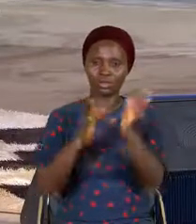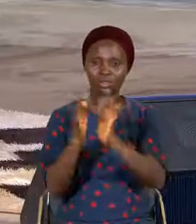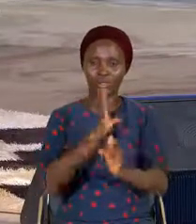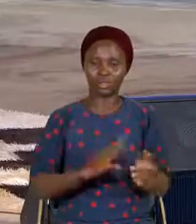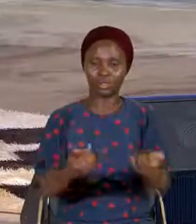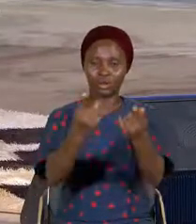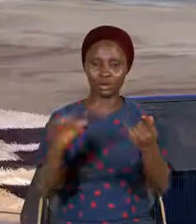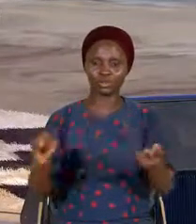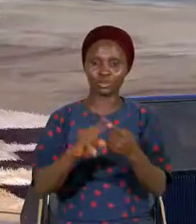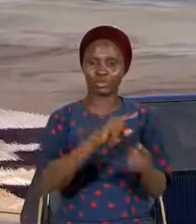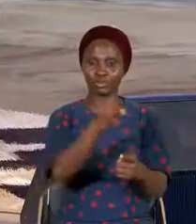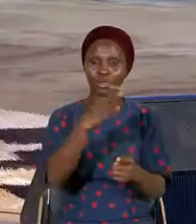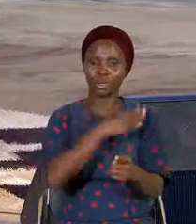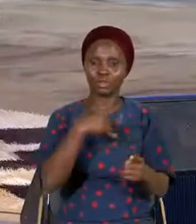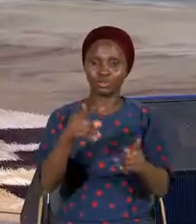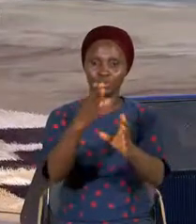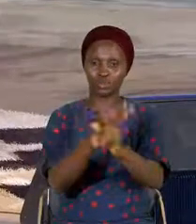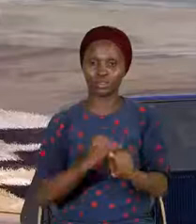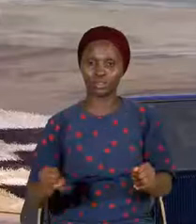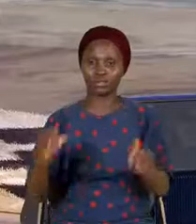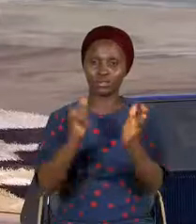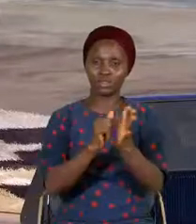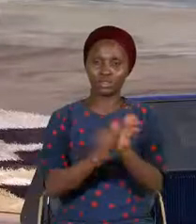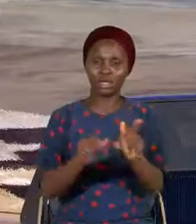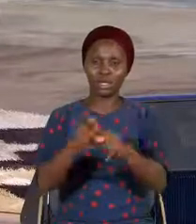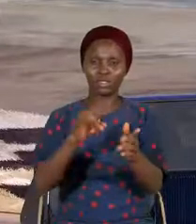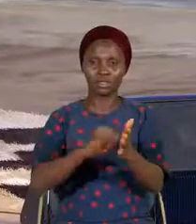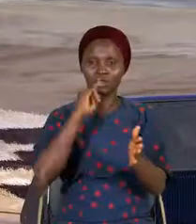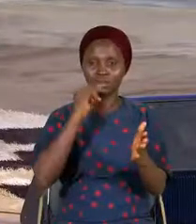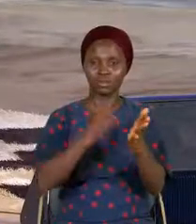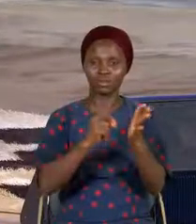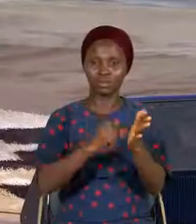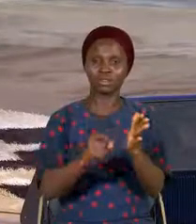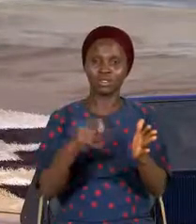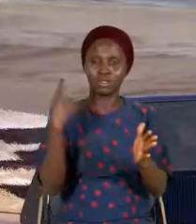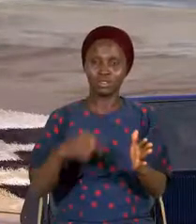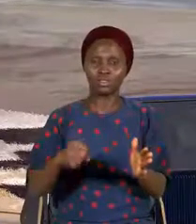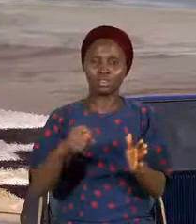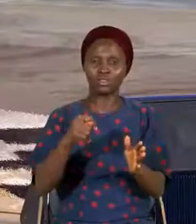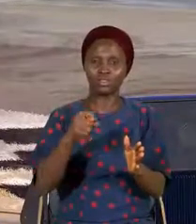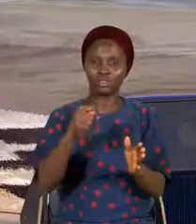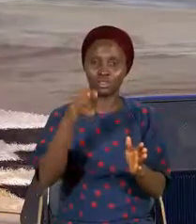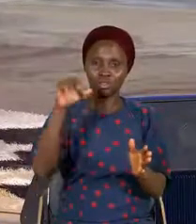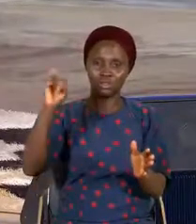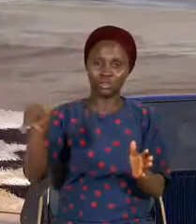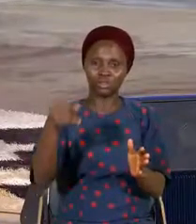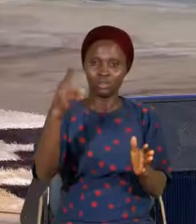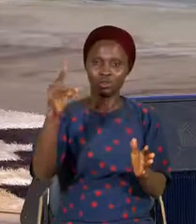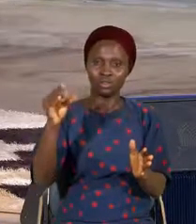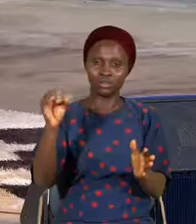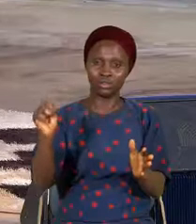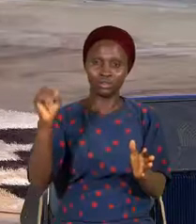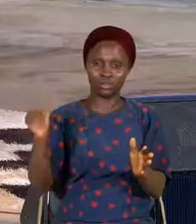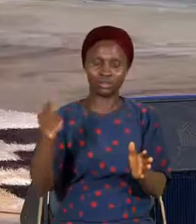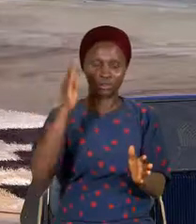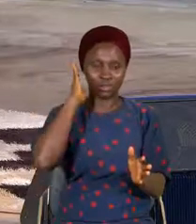parvenant et toi recevant cette bonne nouvelle. Selon qu'il est écrit, le juste vivra par